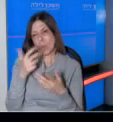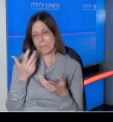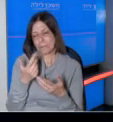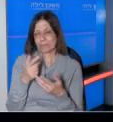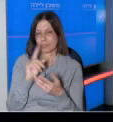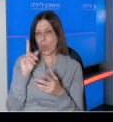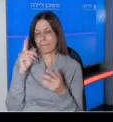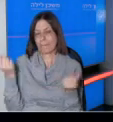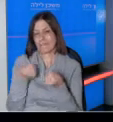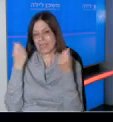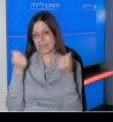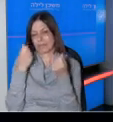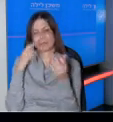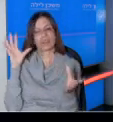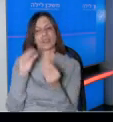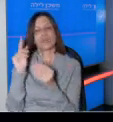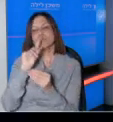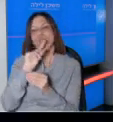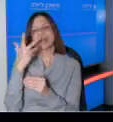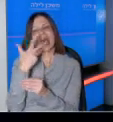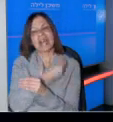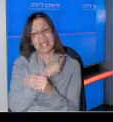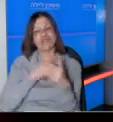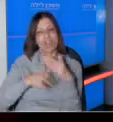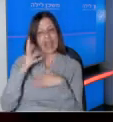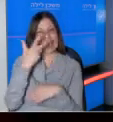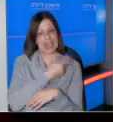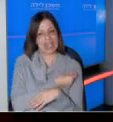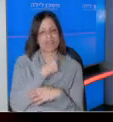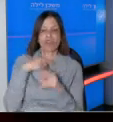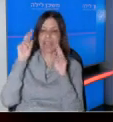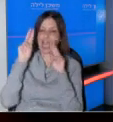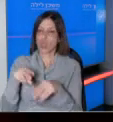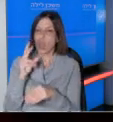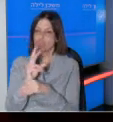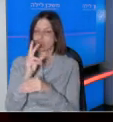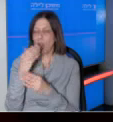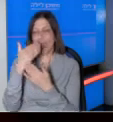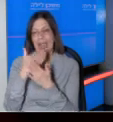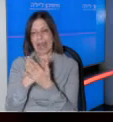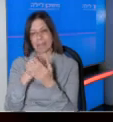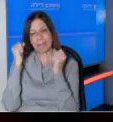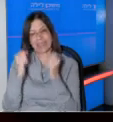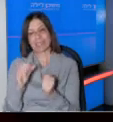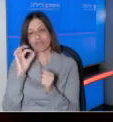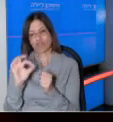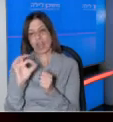אז לסיכום, מי שלא יתחסן, שילך להתחסן, ושנחזור לשמור על הכללים הבסיסיים של